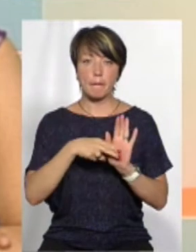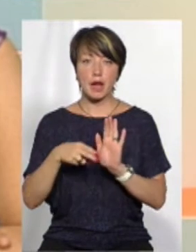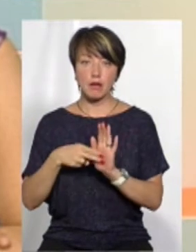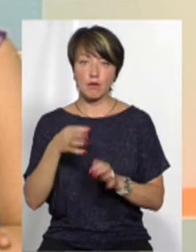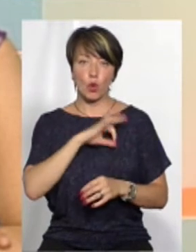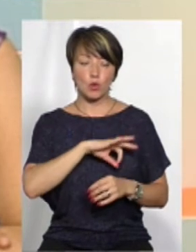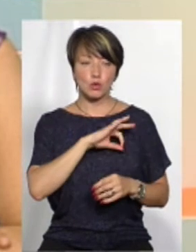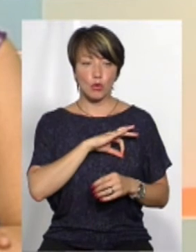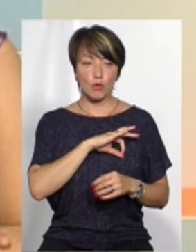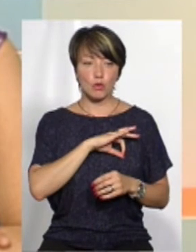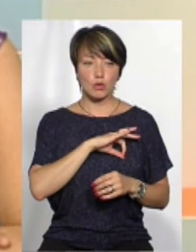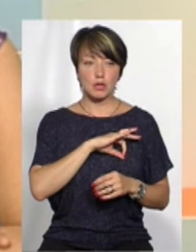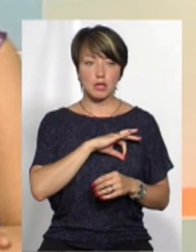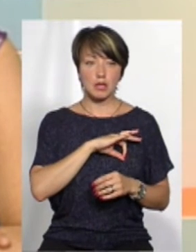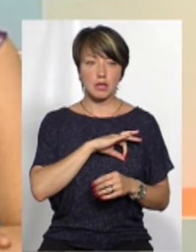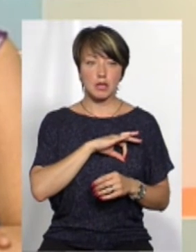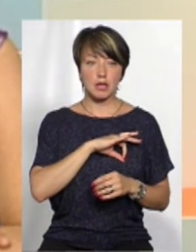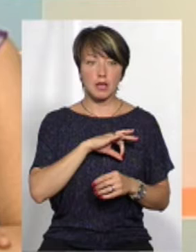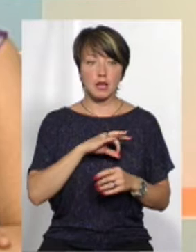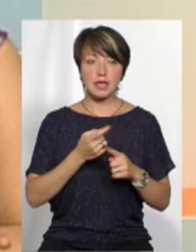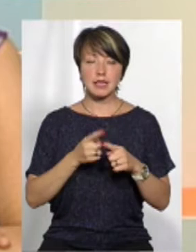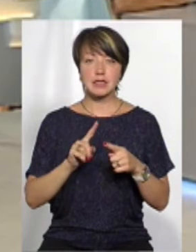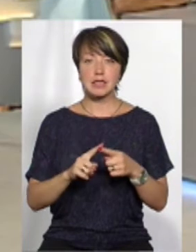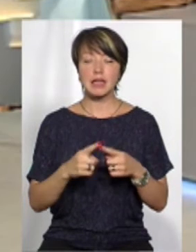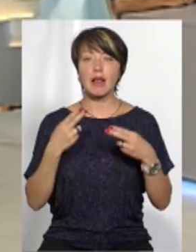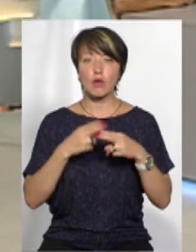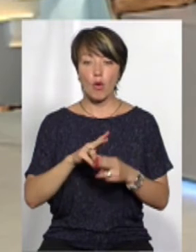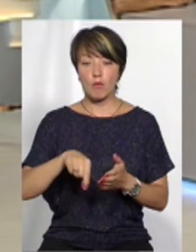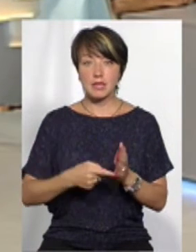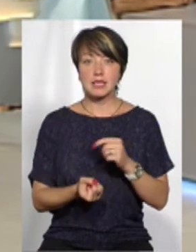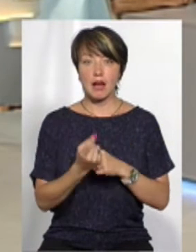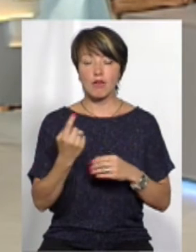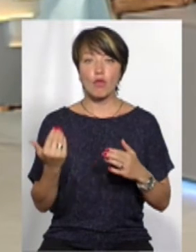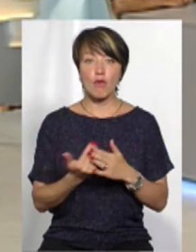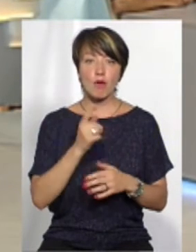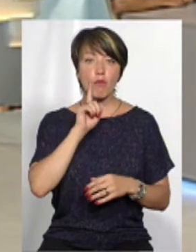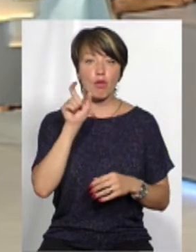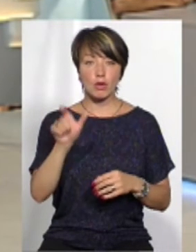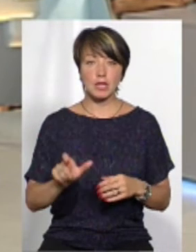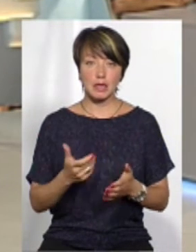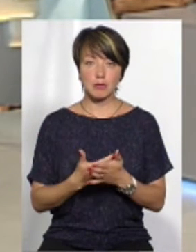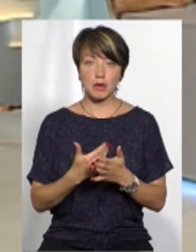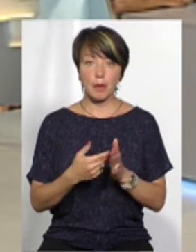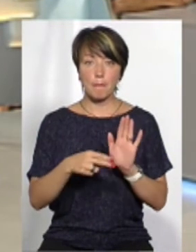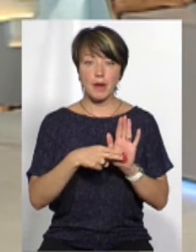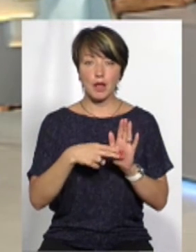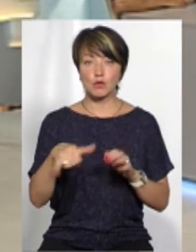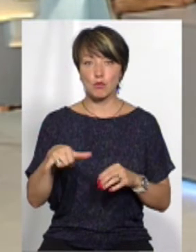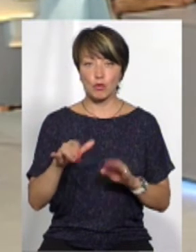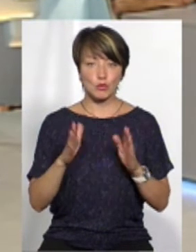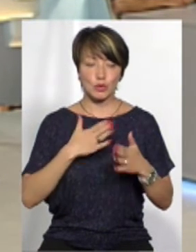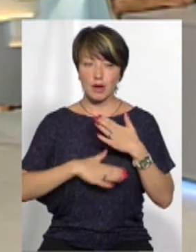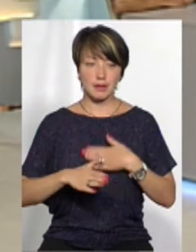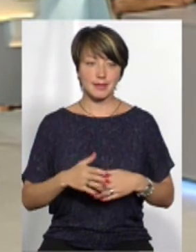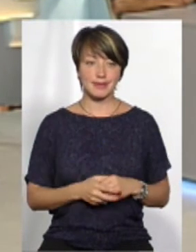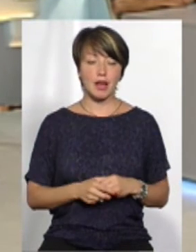які використовують zero waste технології. І тому, якщо в місті з'явиться один молодий, новий бренд сумок, я буду